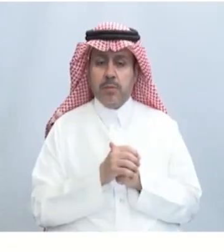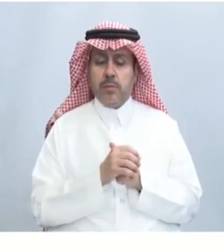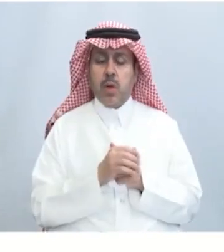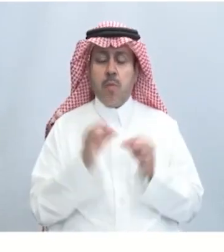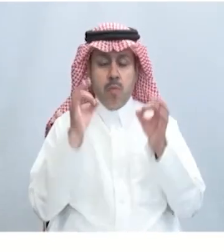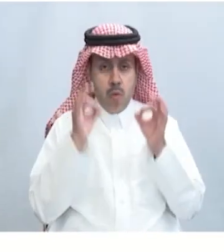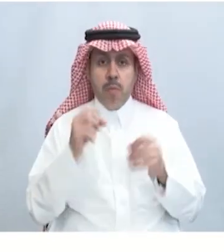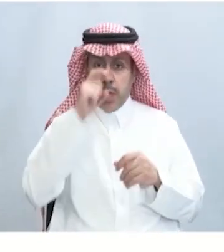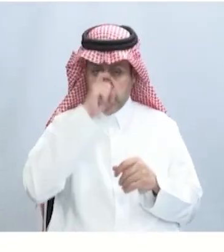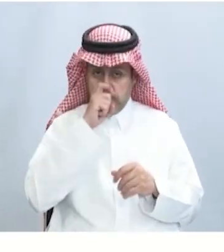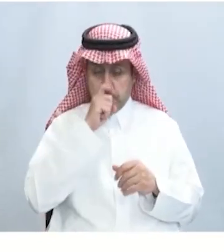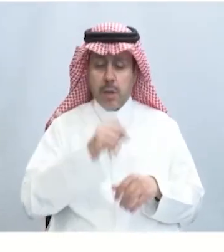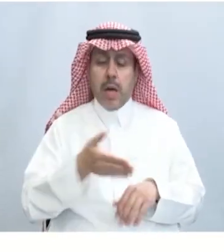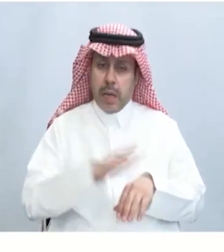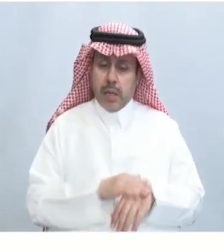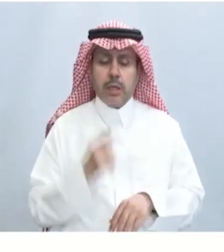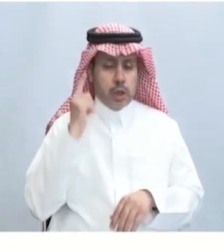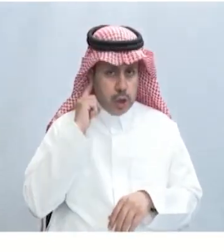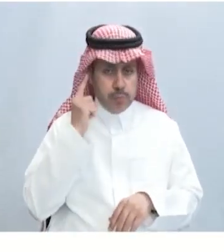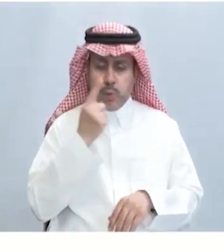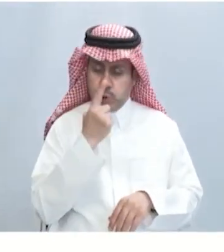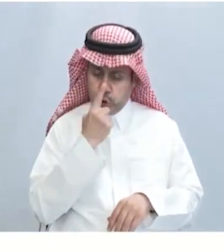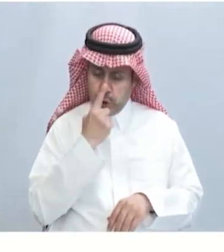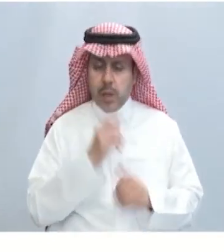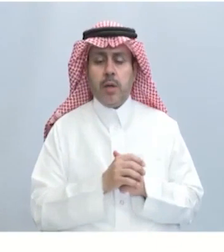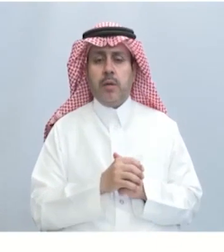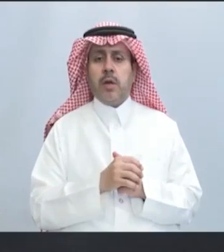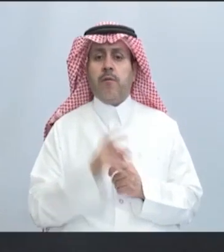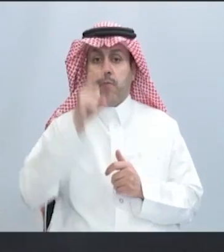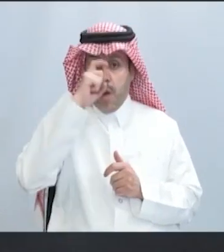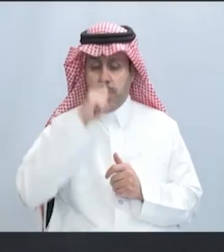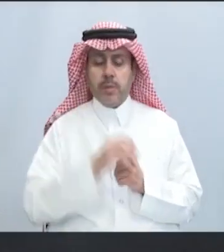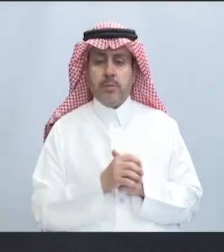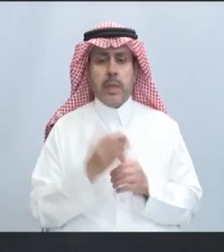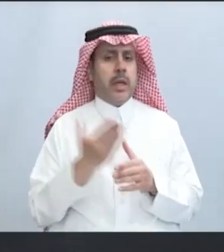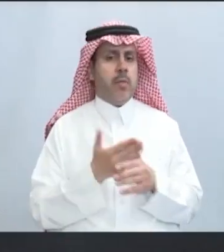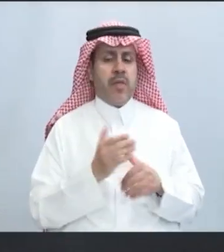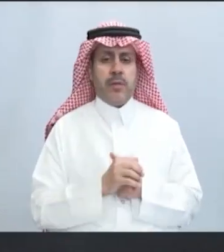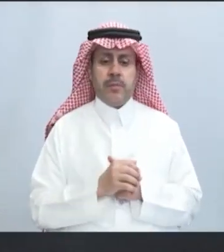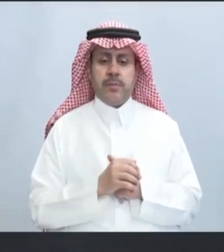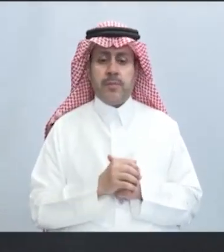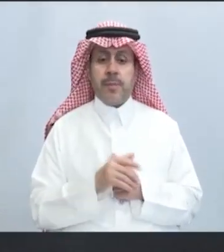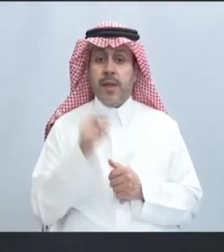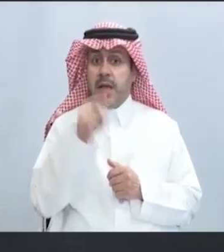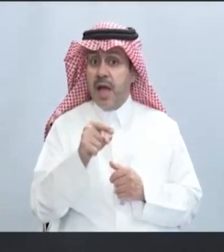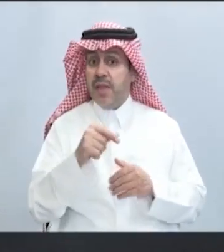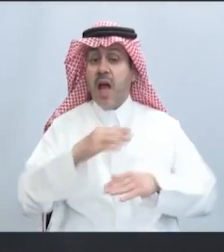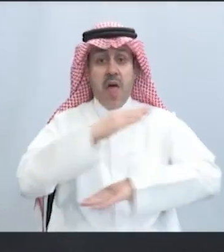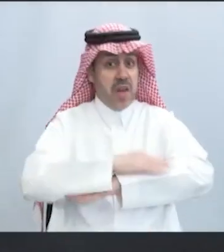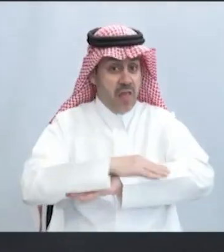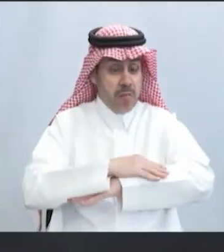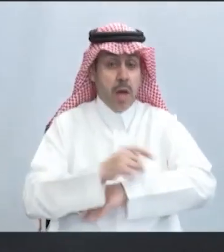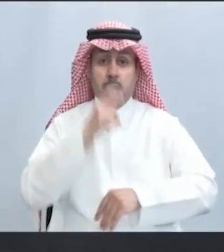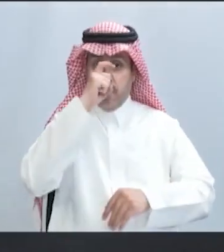لابد انه يجب علينا ان نسمع ونطيع في ذلك لماذا يجب علينا ان نسمع ونطيع اخواني واخواتي لان هذه الامور كلها